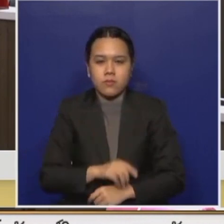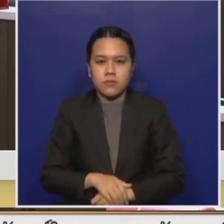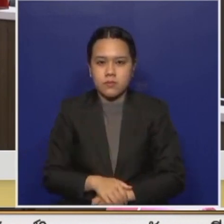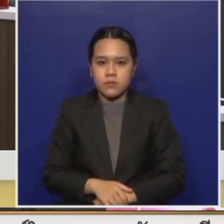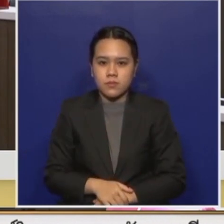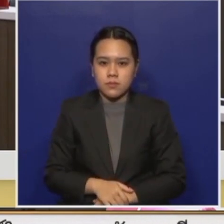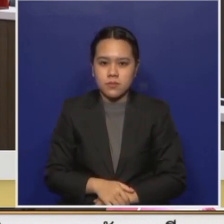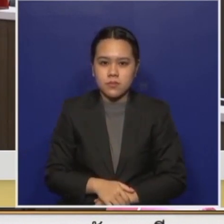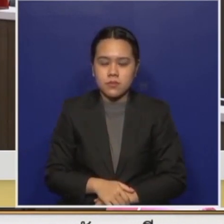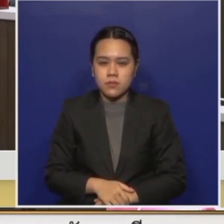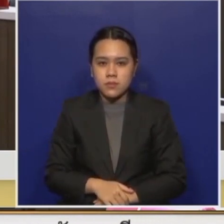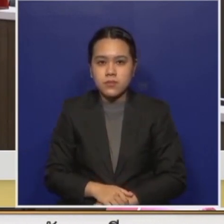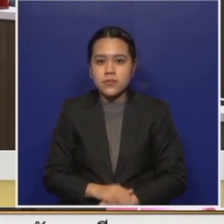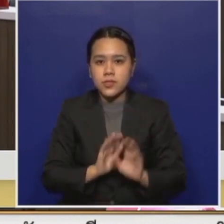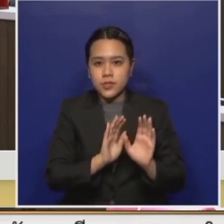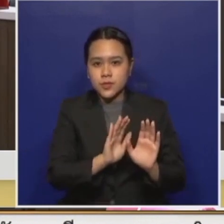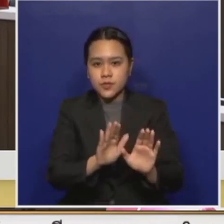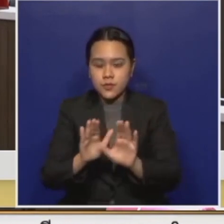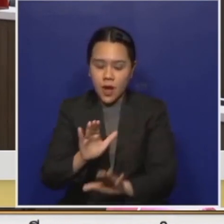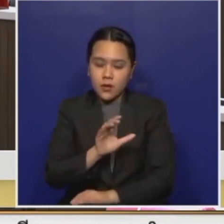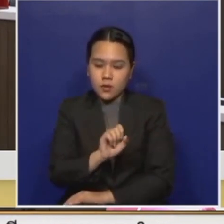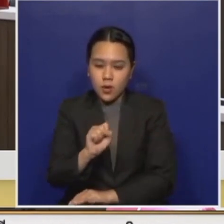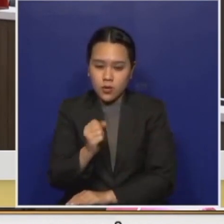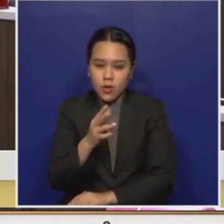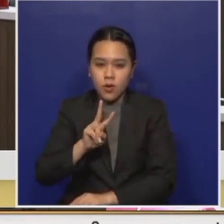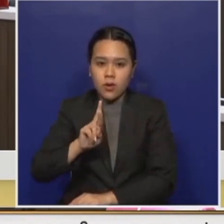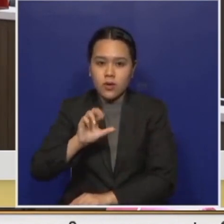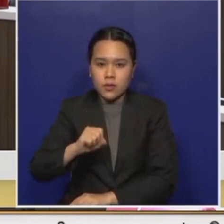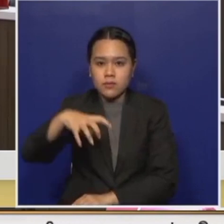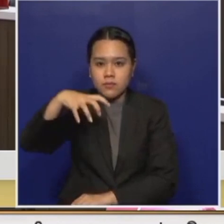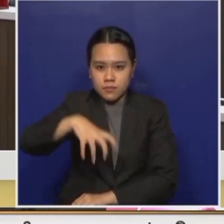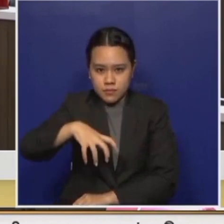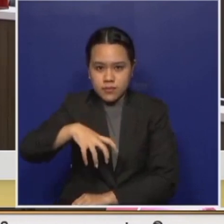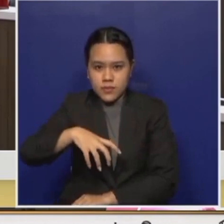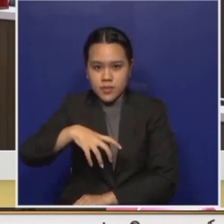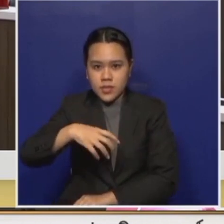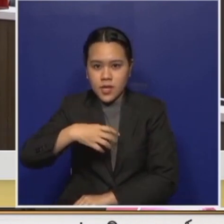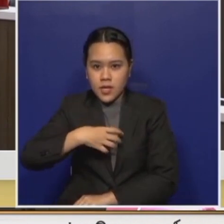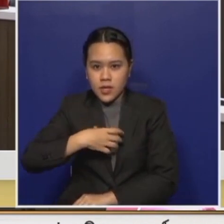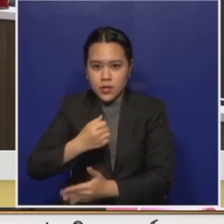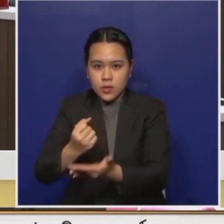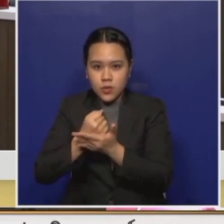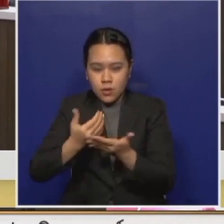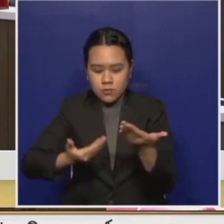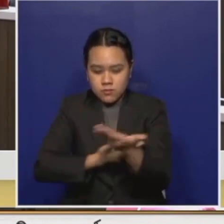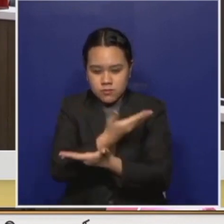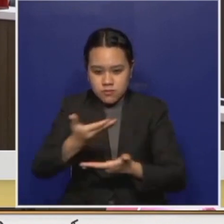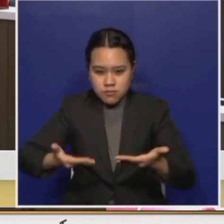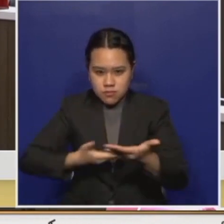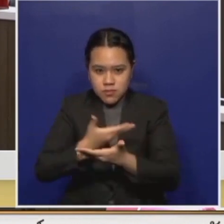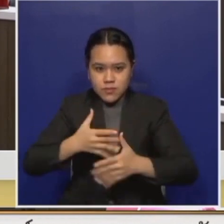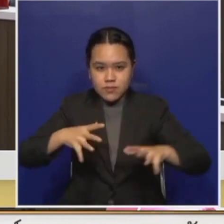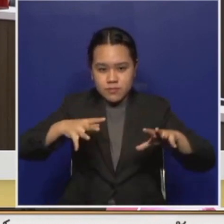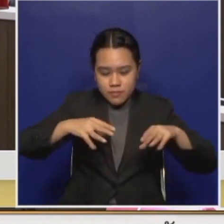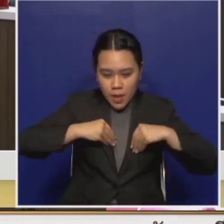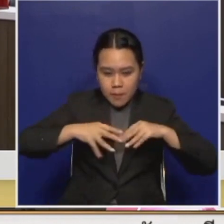ก็ฝากพ้นสมาชิในสบา์แนี้ครับได้พรษณ์ว่าวจะไว้วังใจในกรรมหายๆๆ